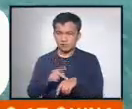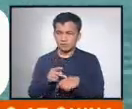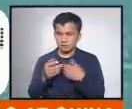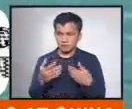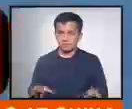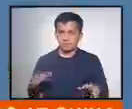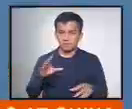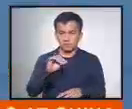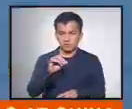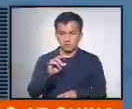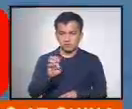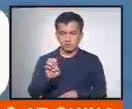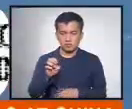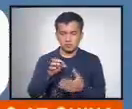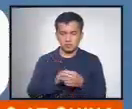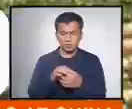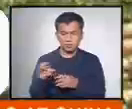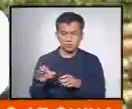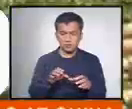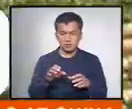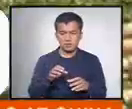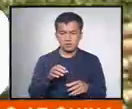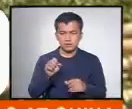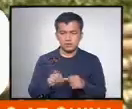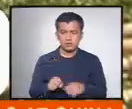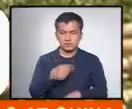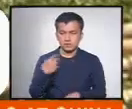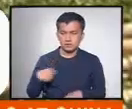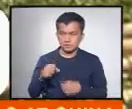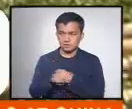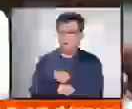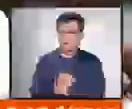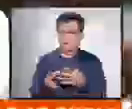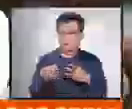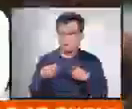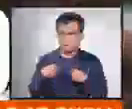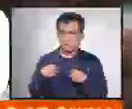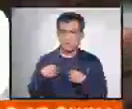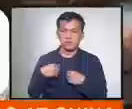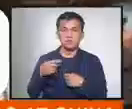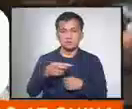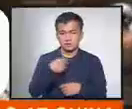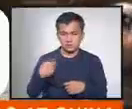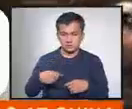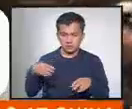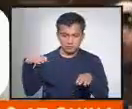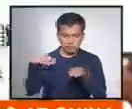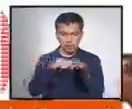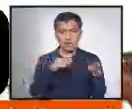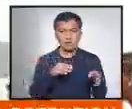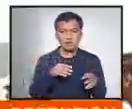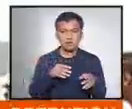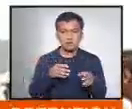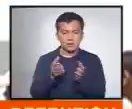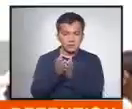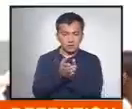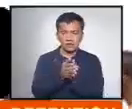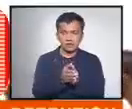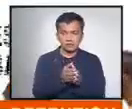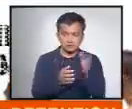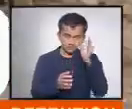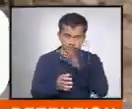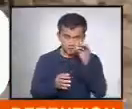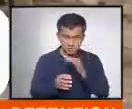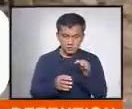na ang Code of Conduct sa South China Sea. Inako naman ng China ang responsibilidad sa pagbangga ng fishing vessel nito sa bangka ng mga